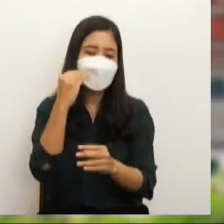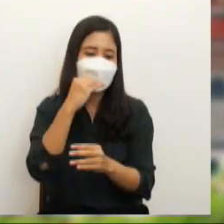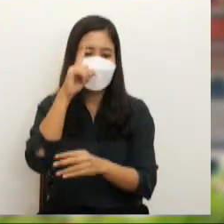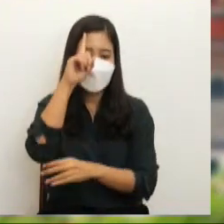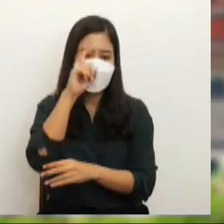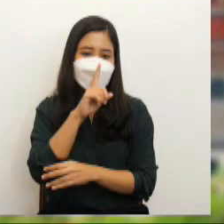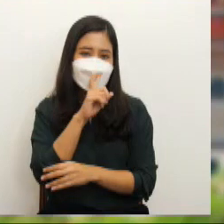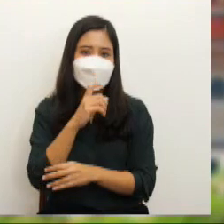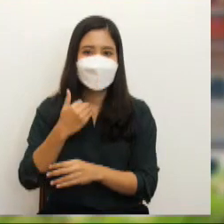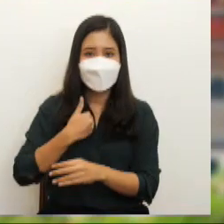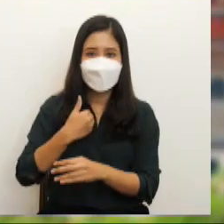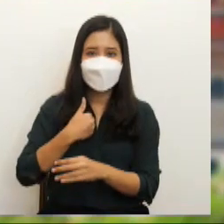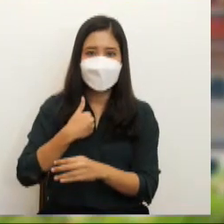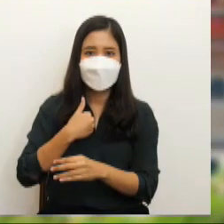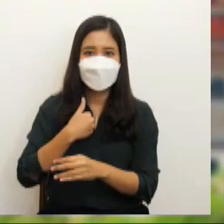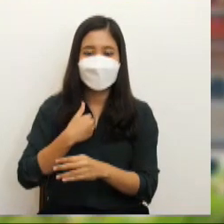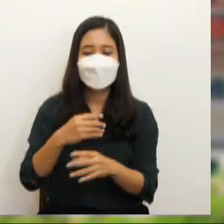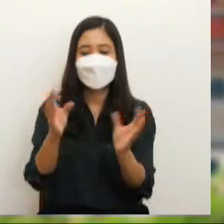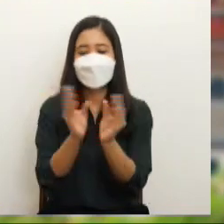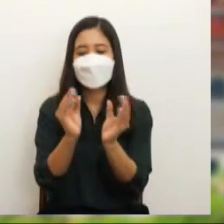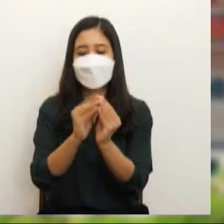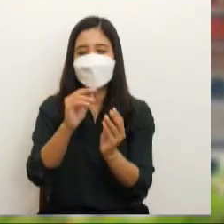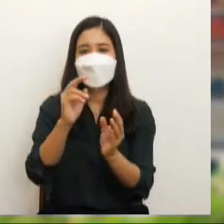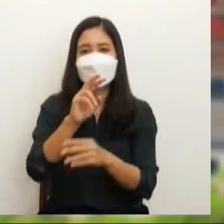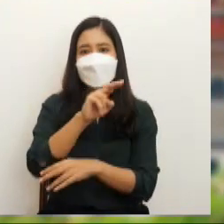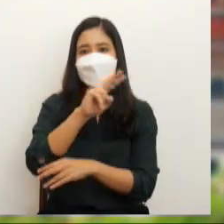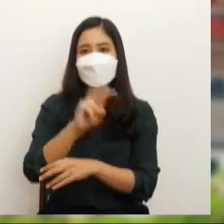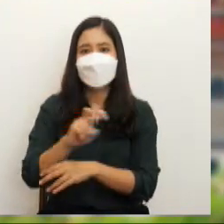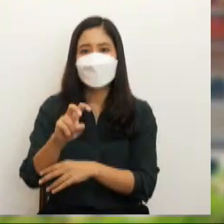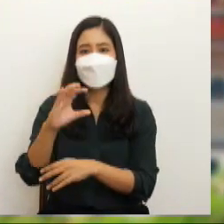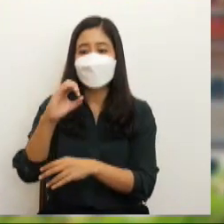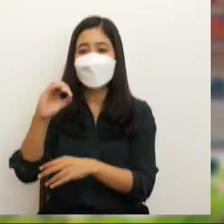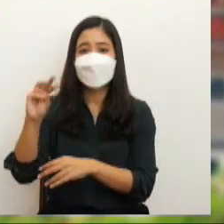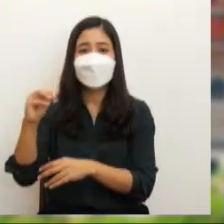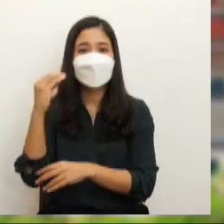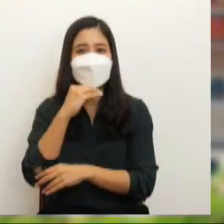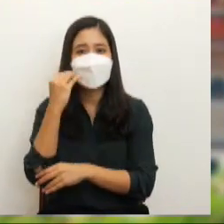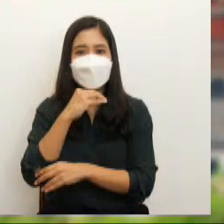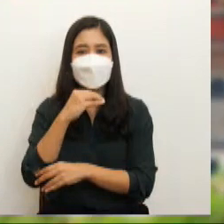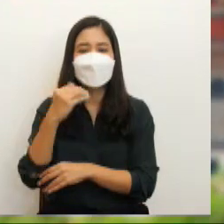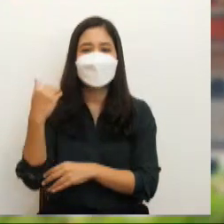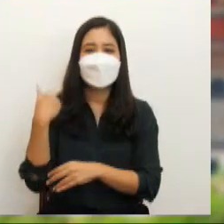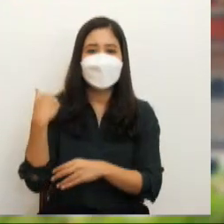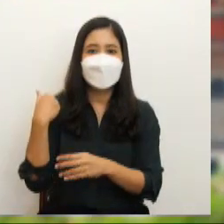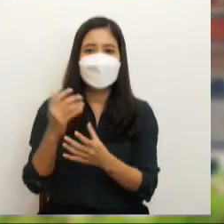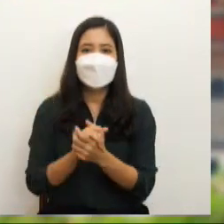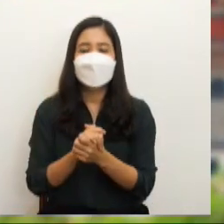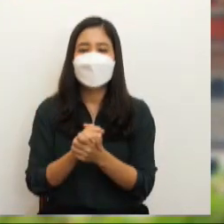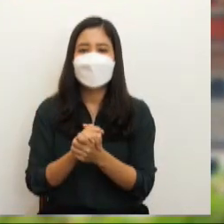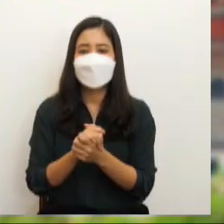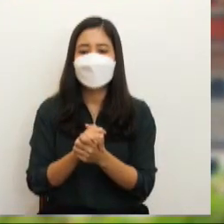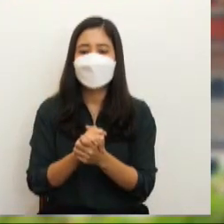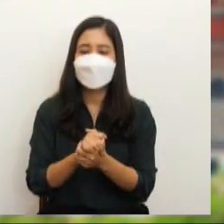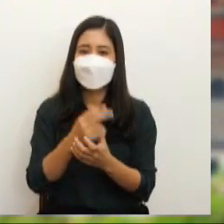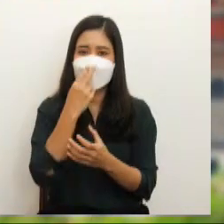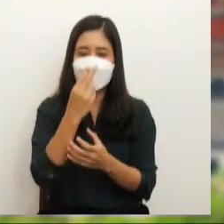เราไม่ได้เข้ามานะครับเราก็ใช้ระบบประชุมซูมแทนทุกวันนะครับเรามีเว็บไซต์ซึ่งแขวนไว้ใน MOE นะครับท่